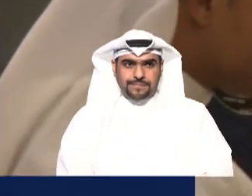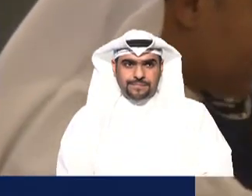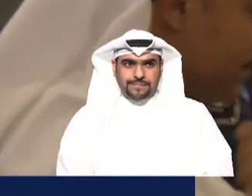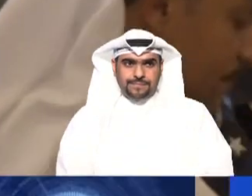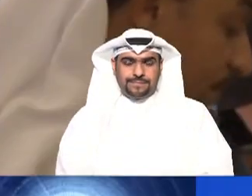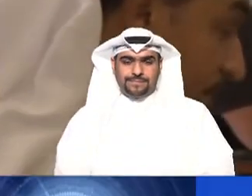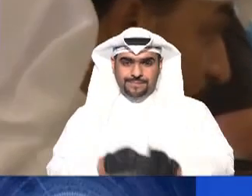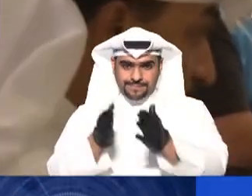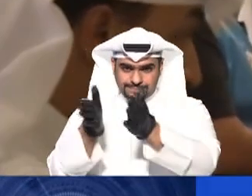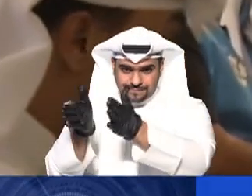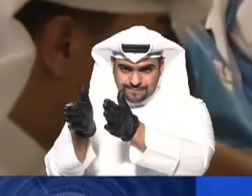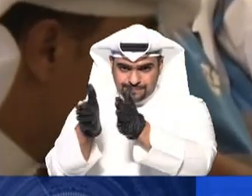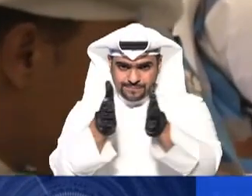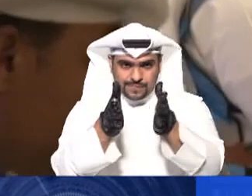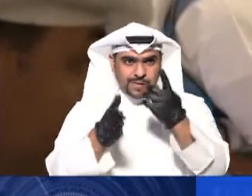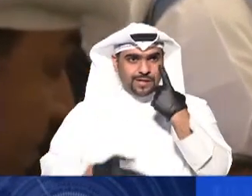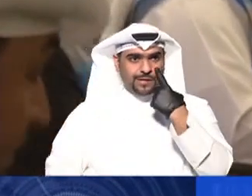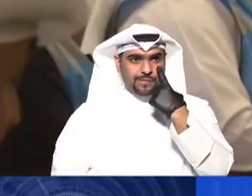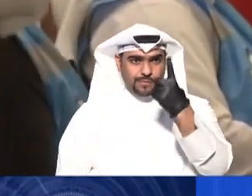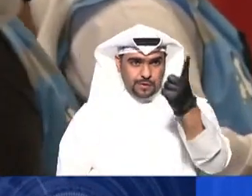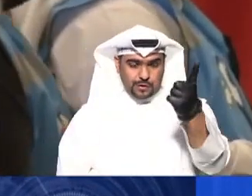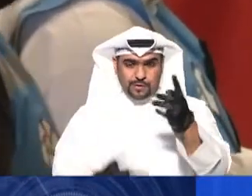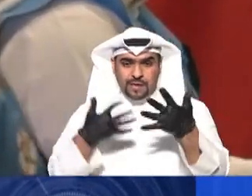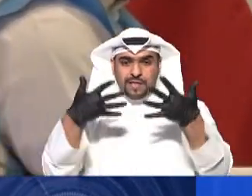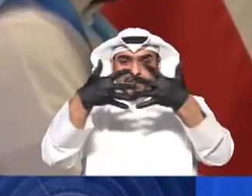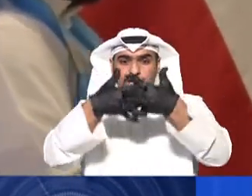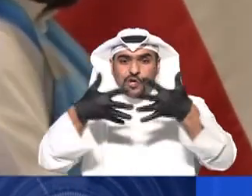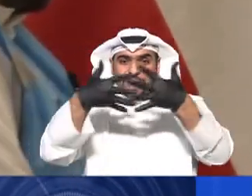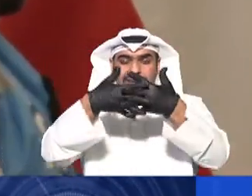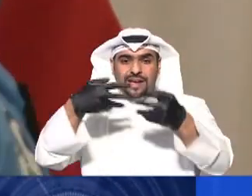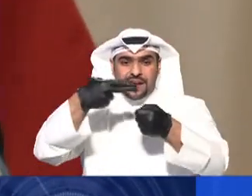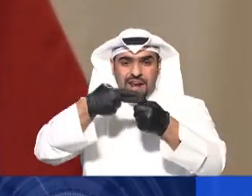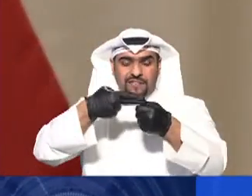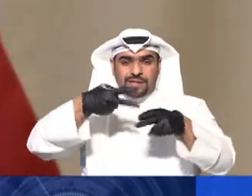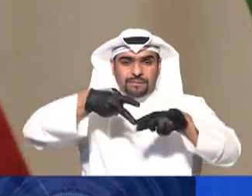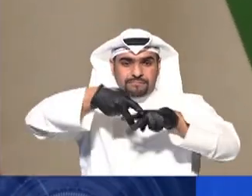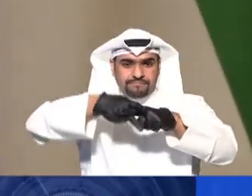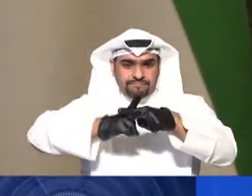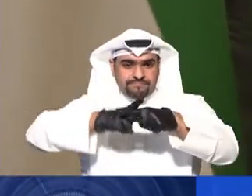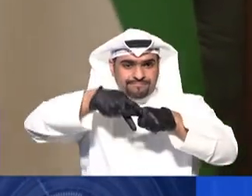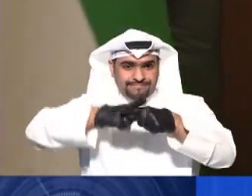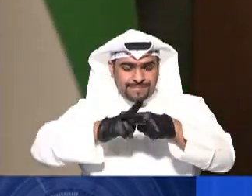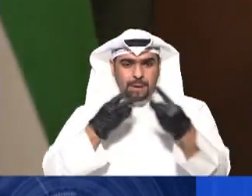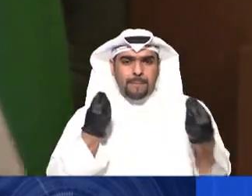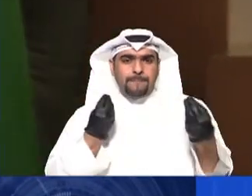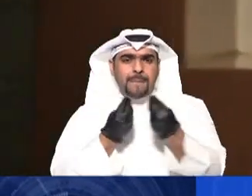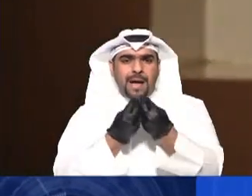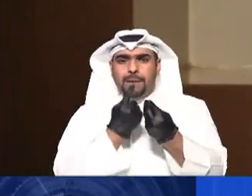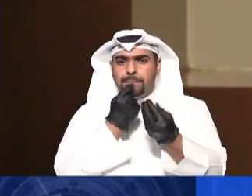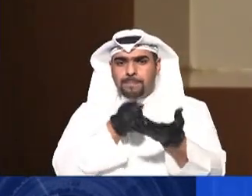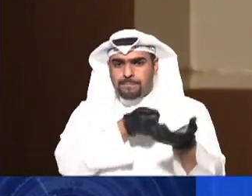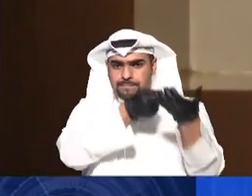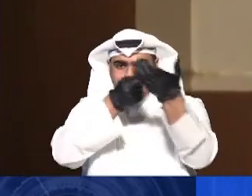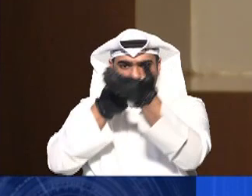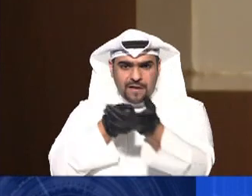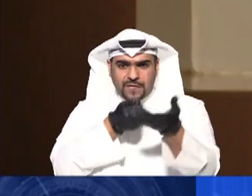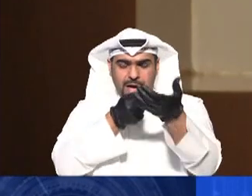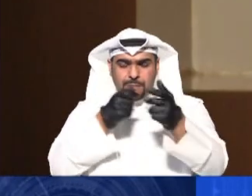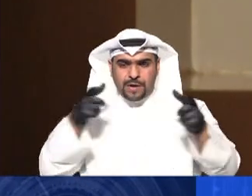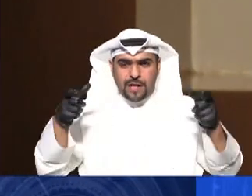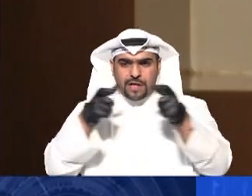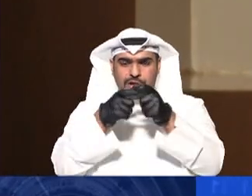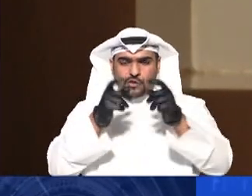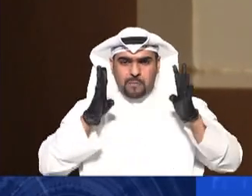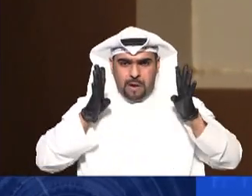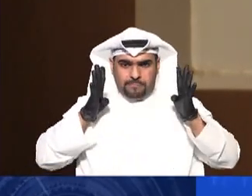تمهيدا لانطلاق حملة نبيك سالم بالبيت، اجتمعت الإدارة العامة للإطفاء مع شركة إيكويت